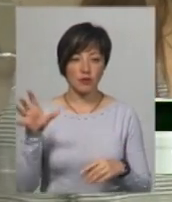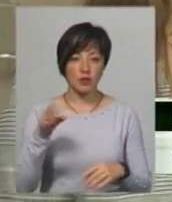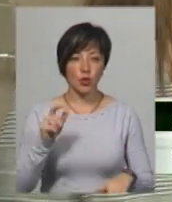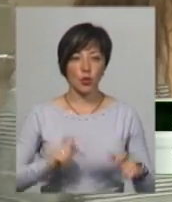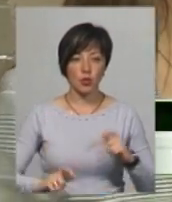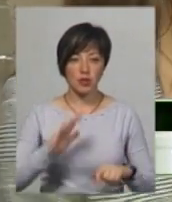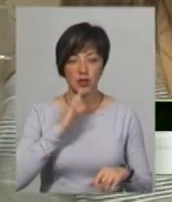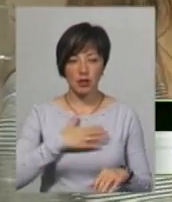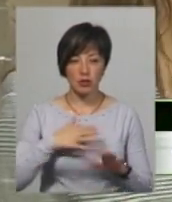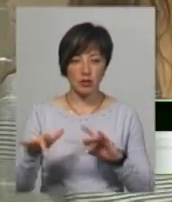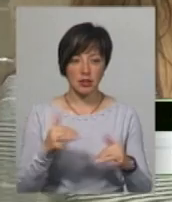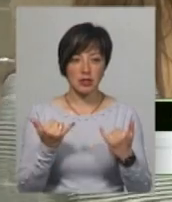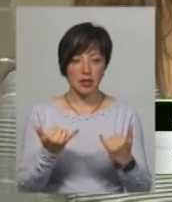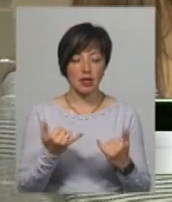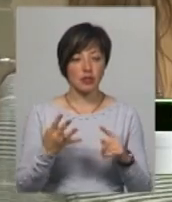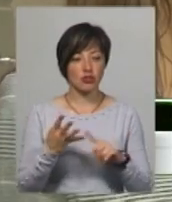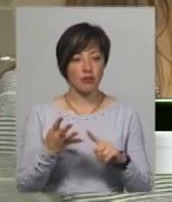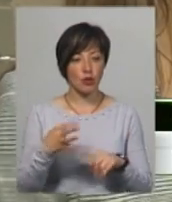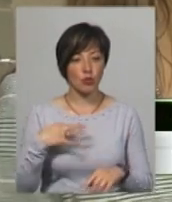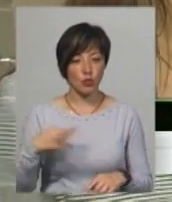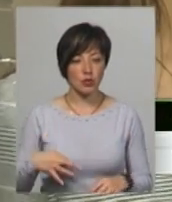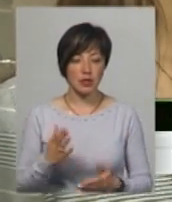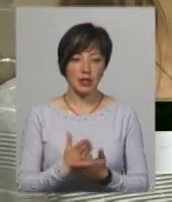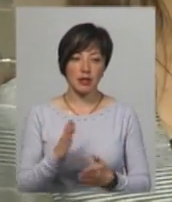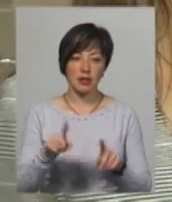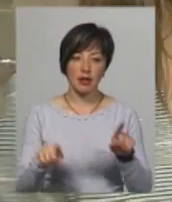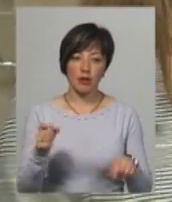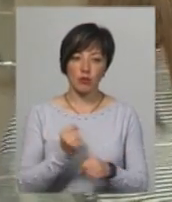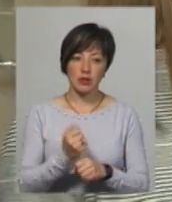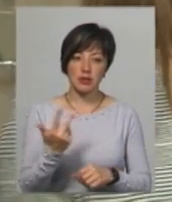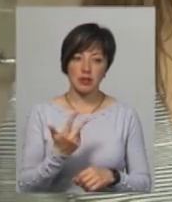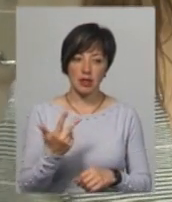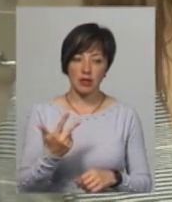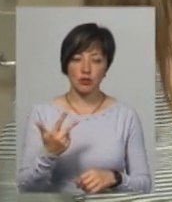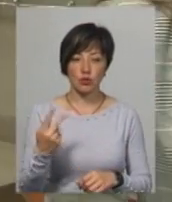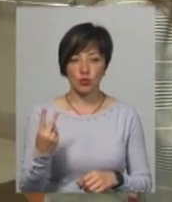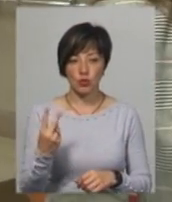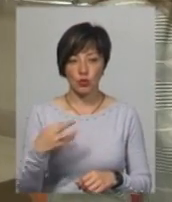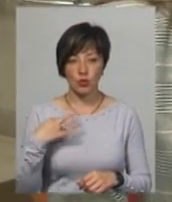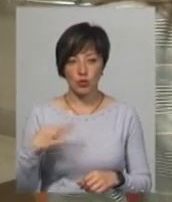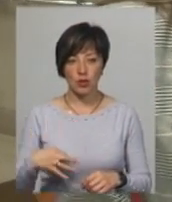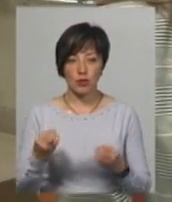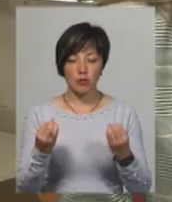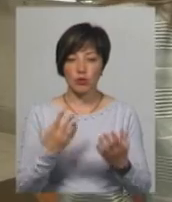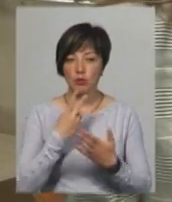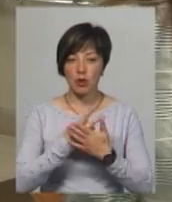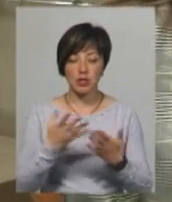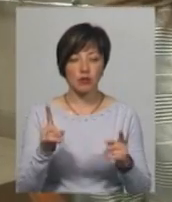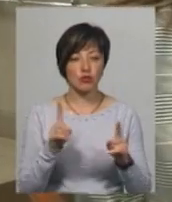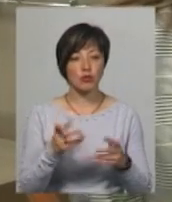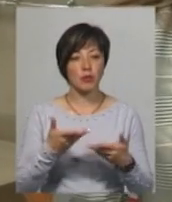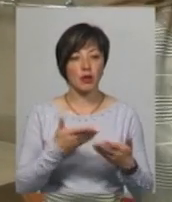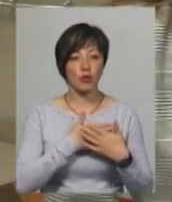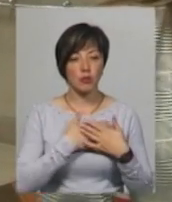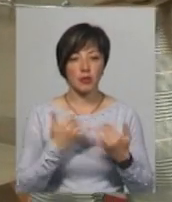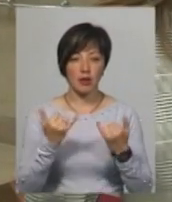курсів нашої діяльності. Ми, наприклад, зараз на четвертому. Але є деякі роботи, які з третього курсу, з другого курсу роботи. Просто показати, що ми любимо